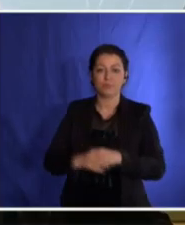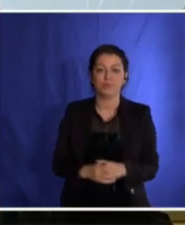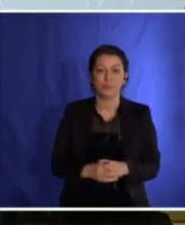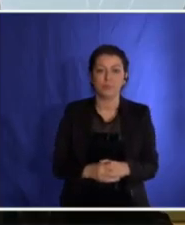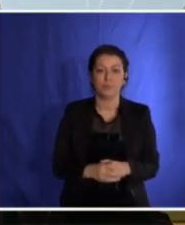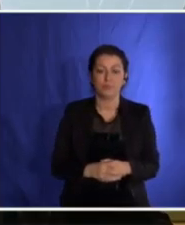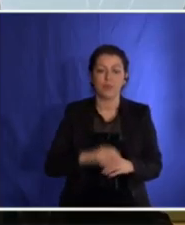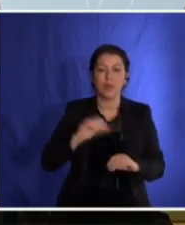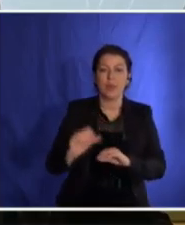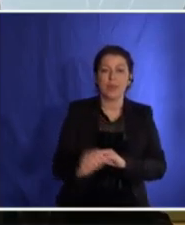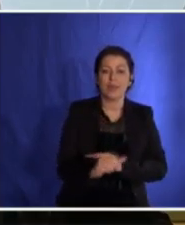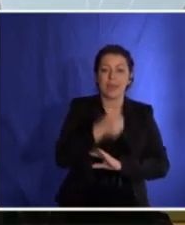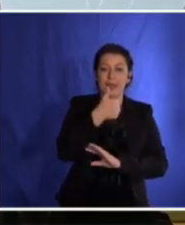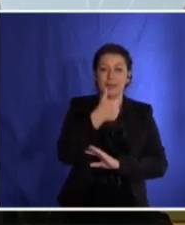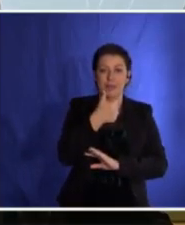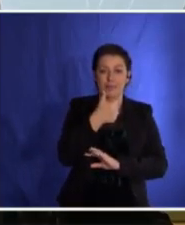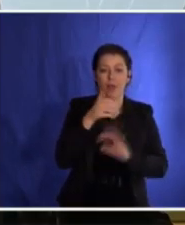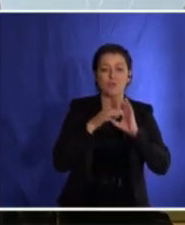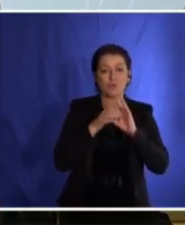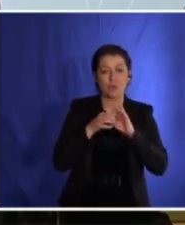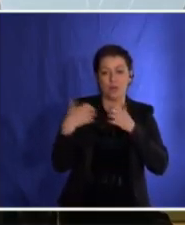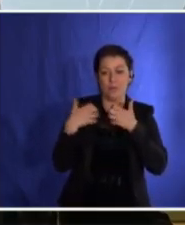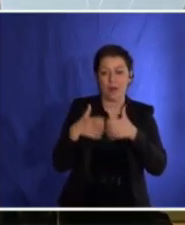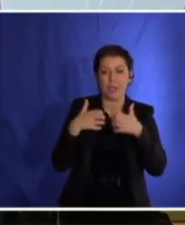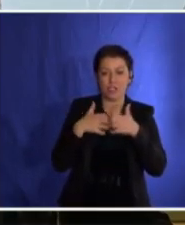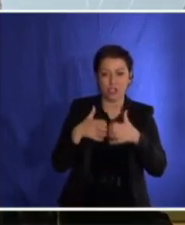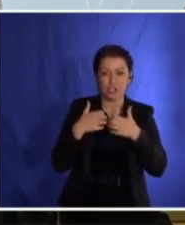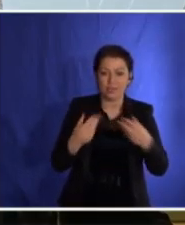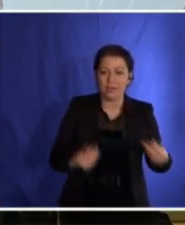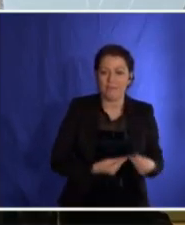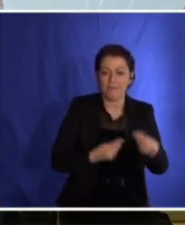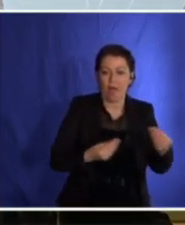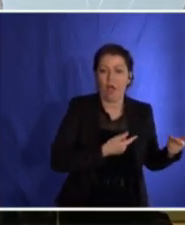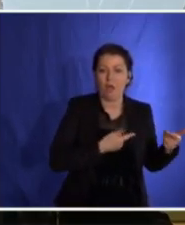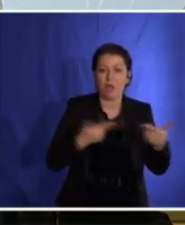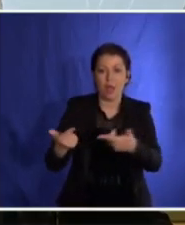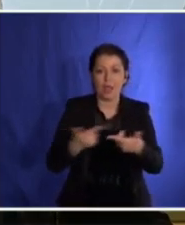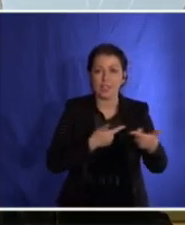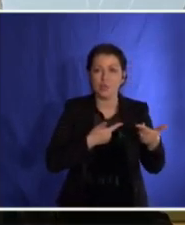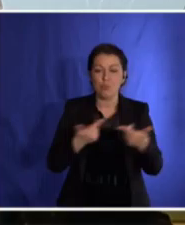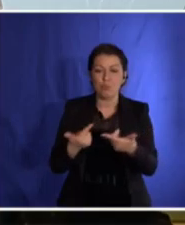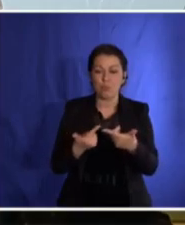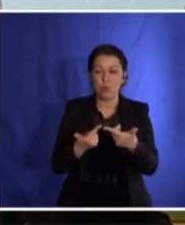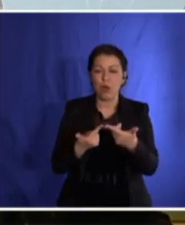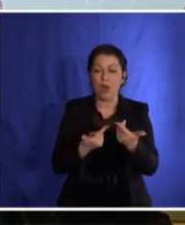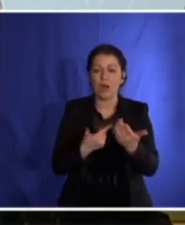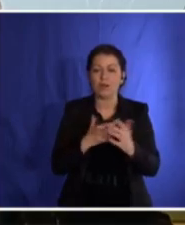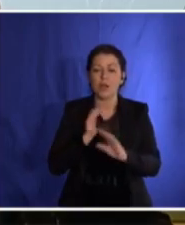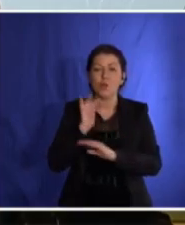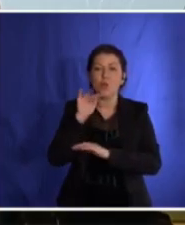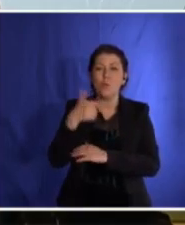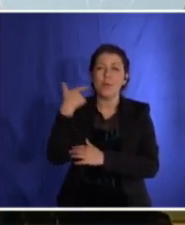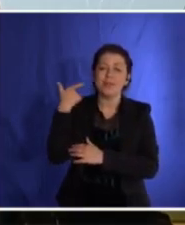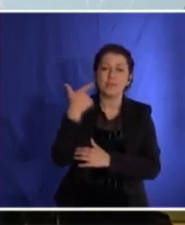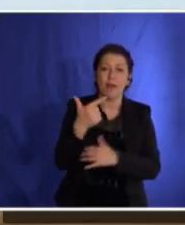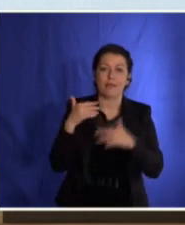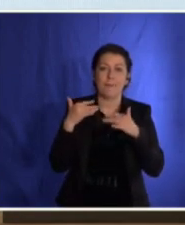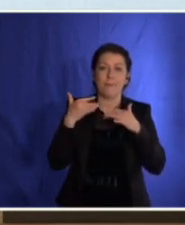Zum ersten Mal in unserer Geschichte exportieren wir Waren im Wert von mehr als 20 Milliarden